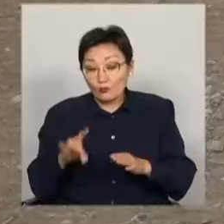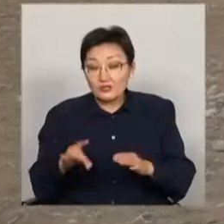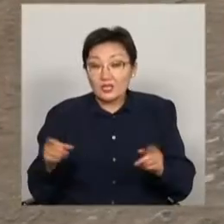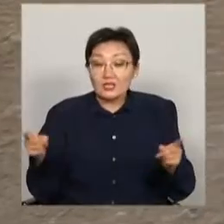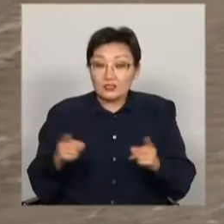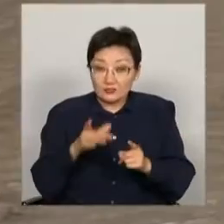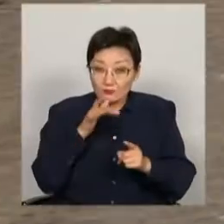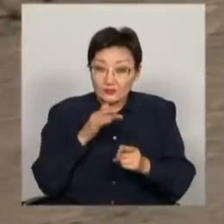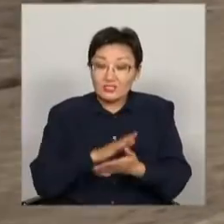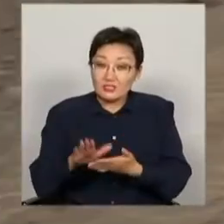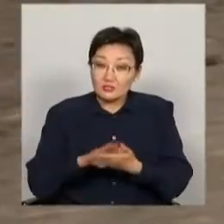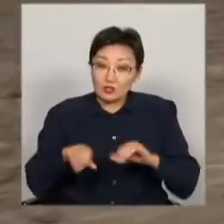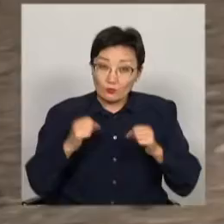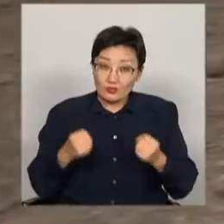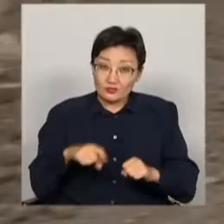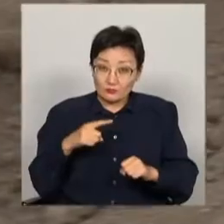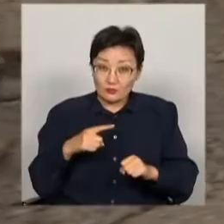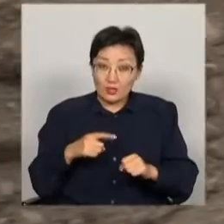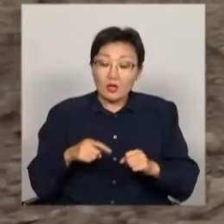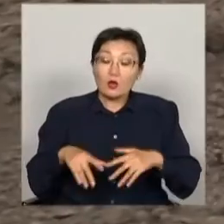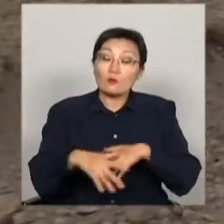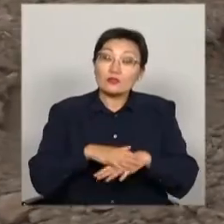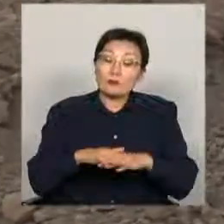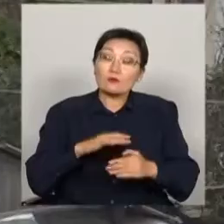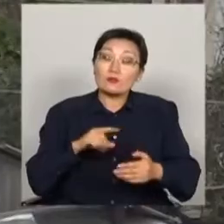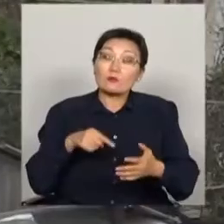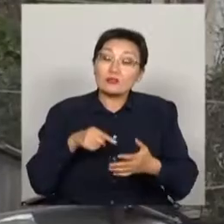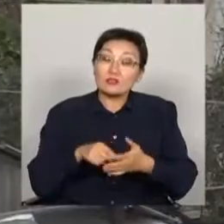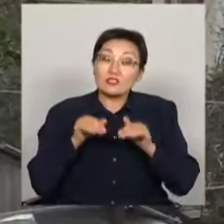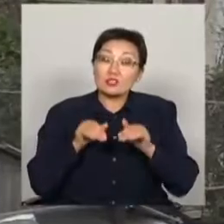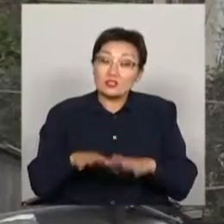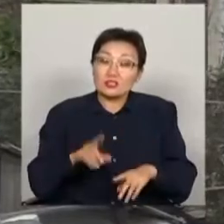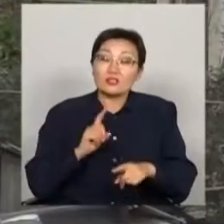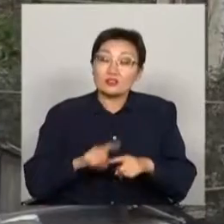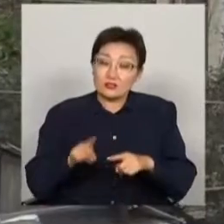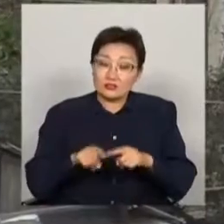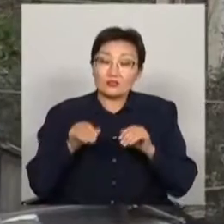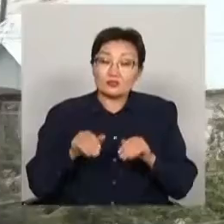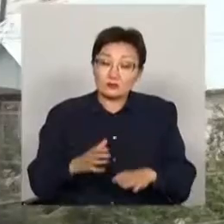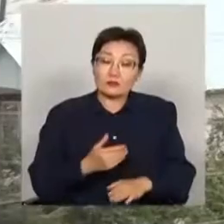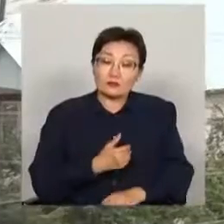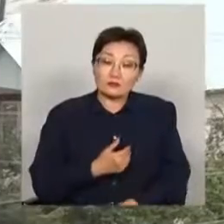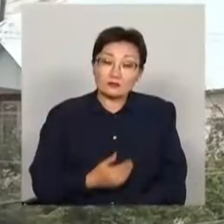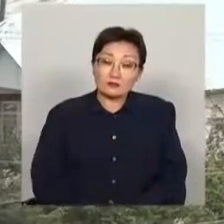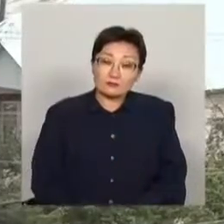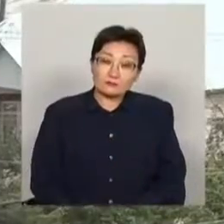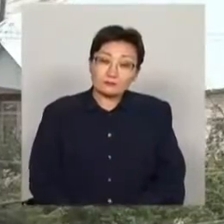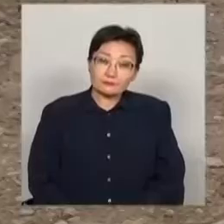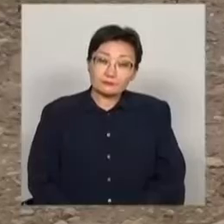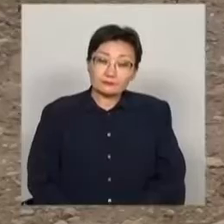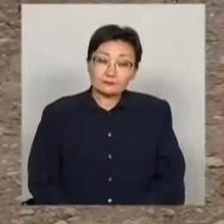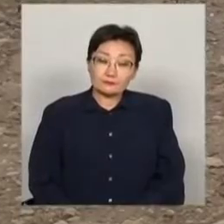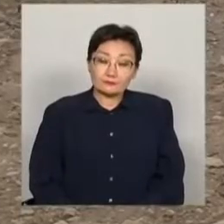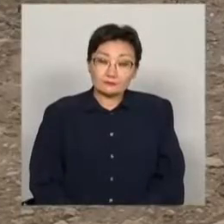мерзімде шығару мүмкін емес дейді. Десе де ауыл жұрты түйткілдің түйіні тез тарқағанын қалап отыр. Ұлағат Арғын, Жақсылық